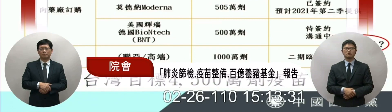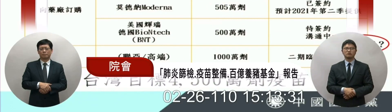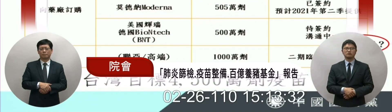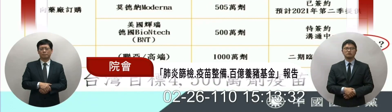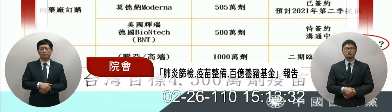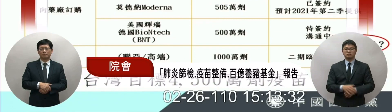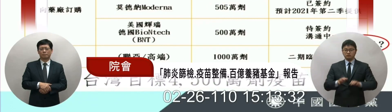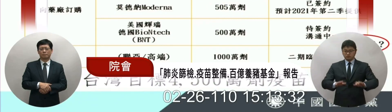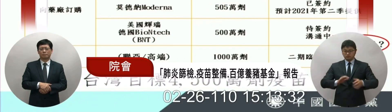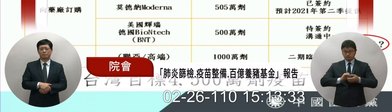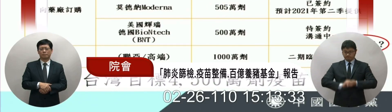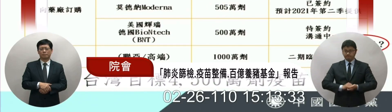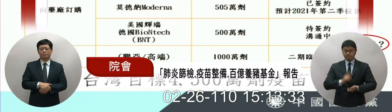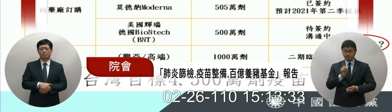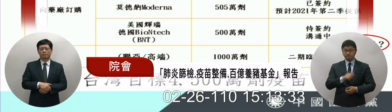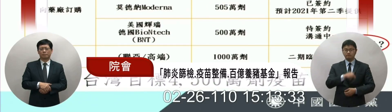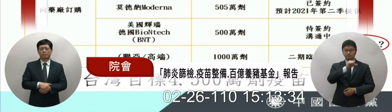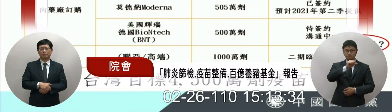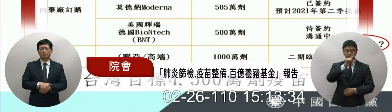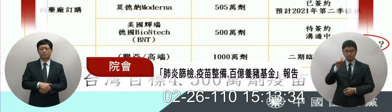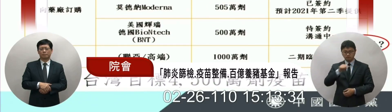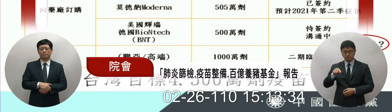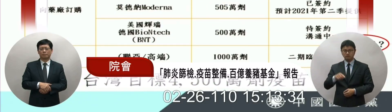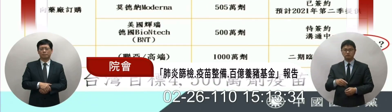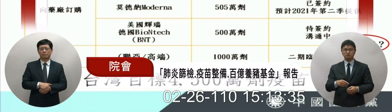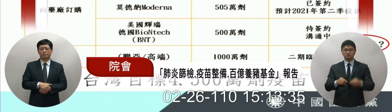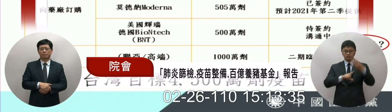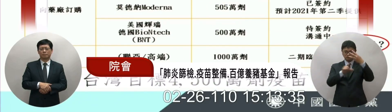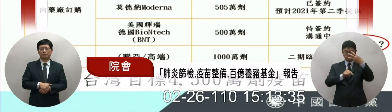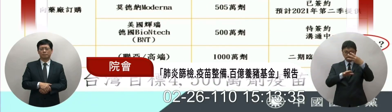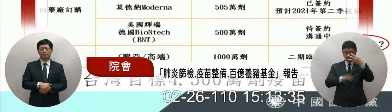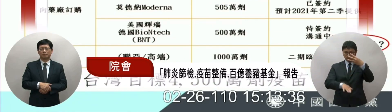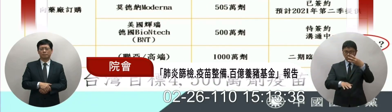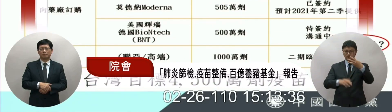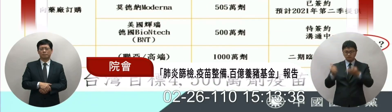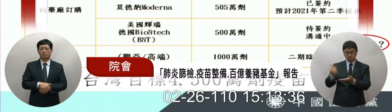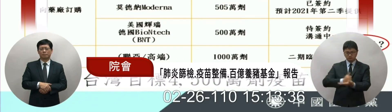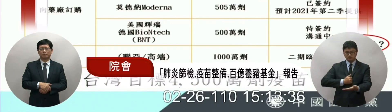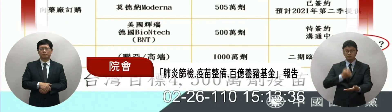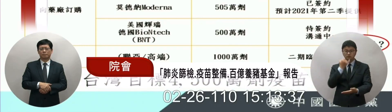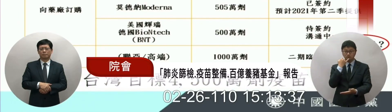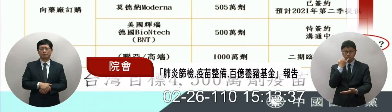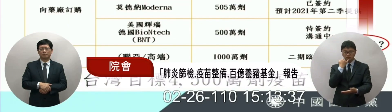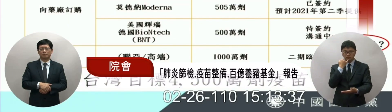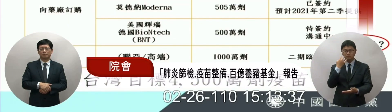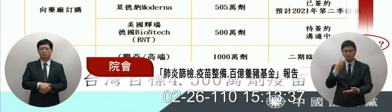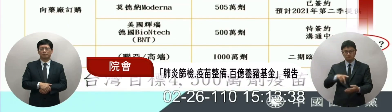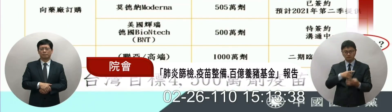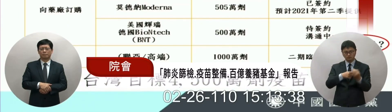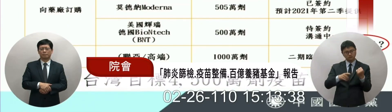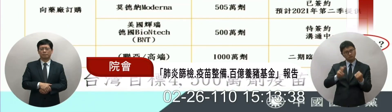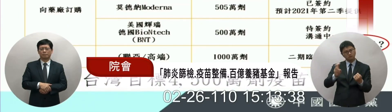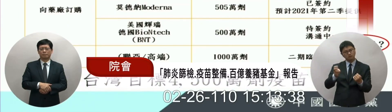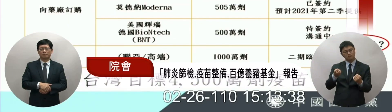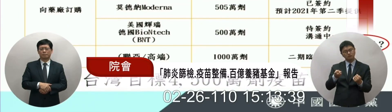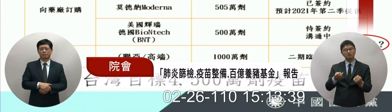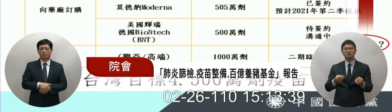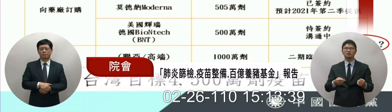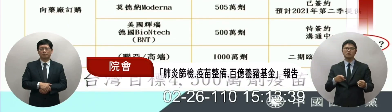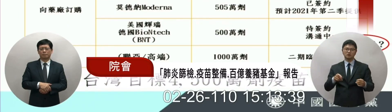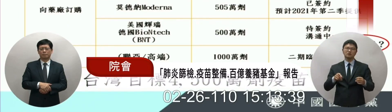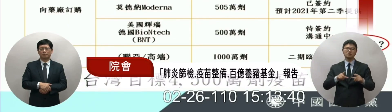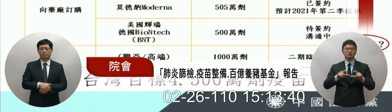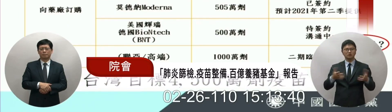最确定的大概只有 AZ， 预计三月底台，而且只有20万剂，大概也只能给